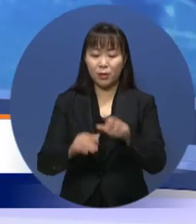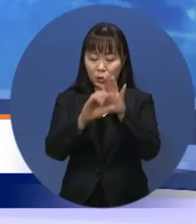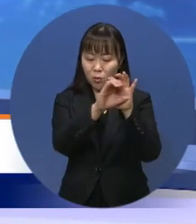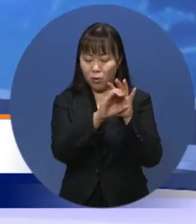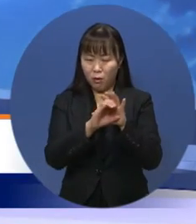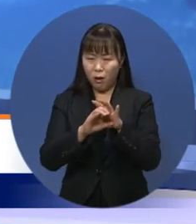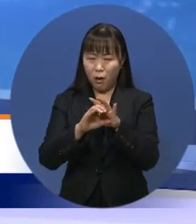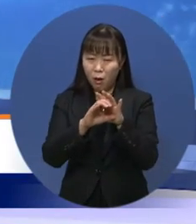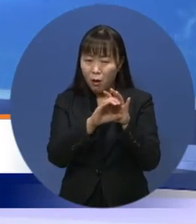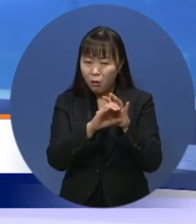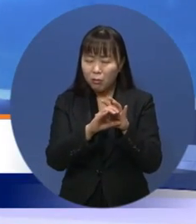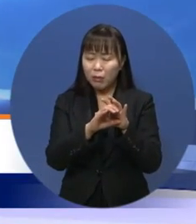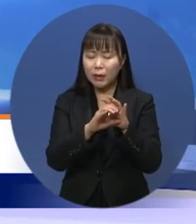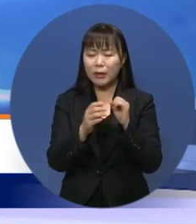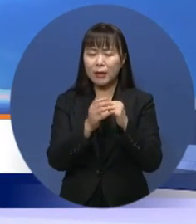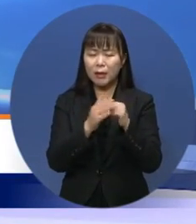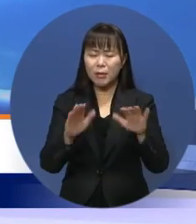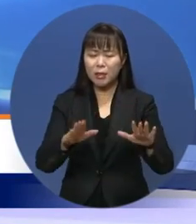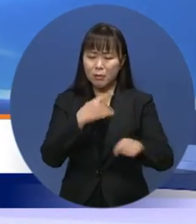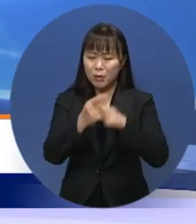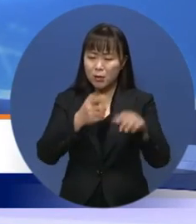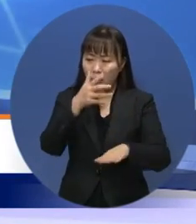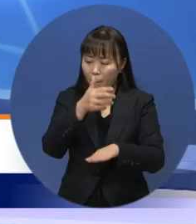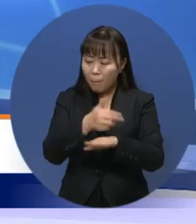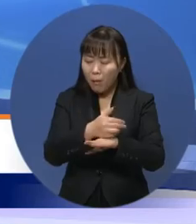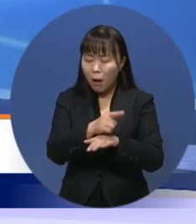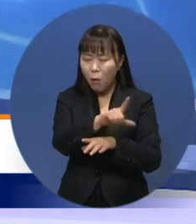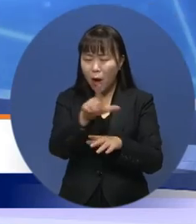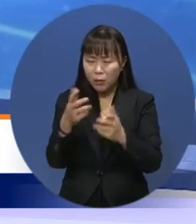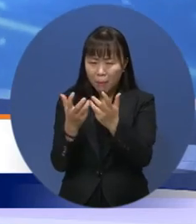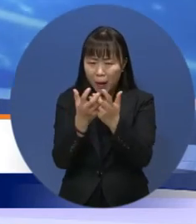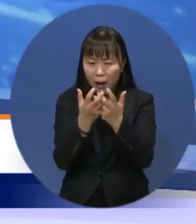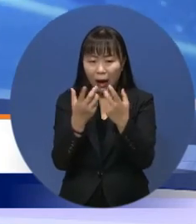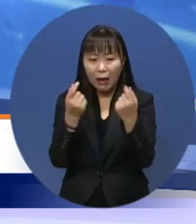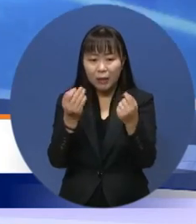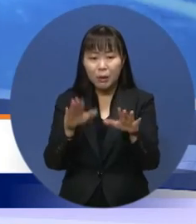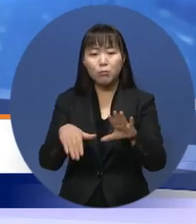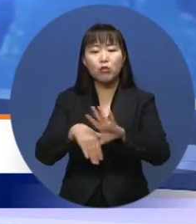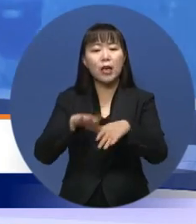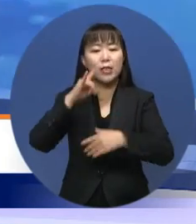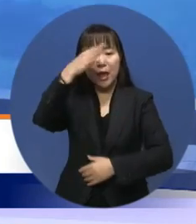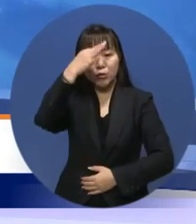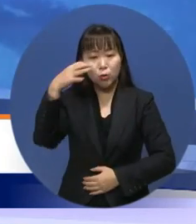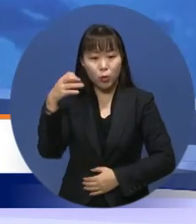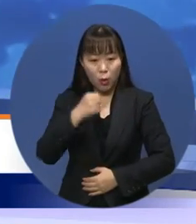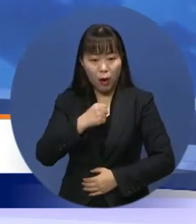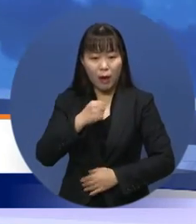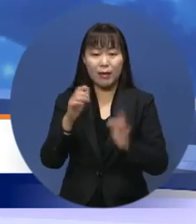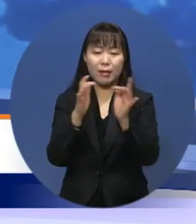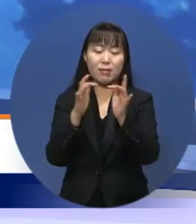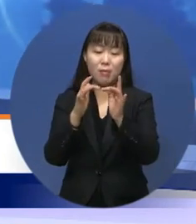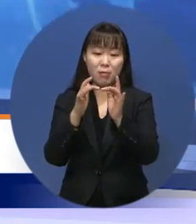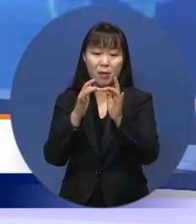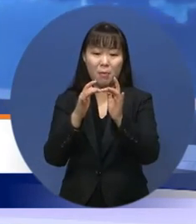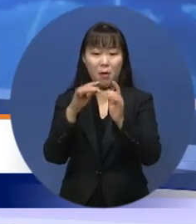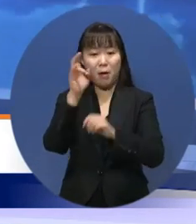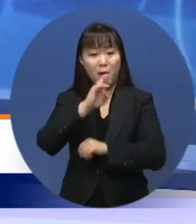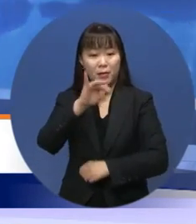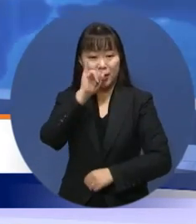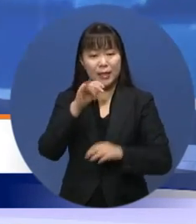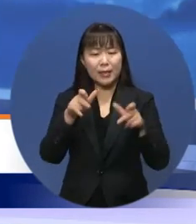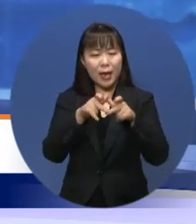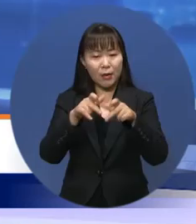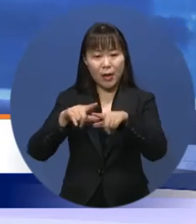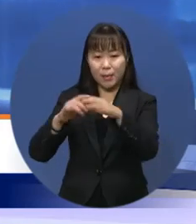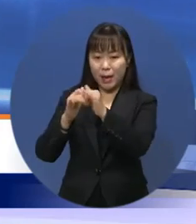코로나19로 얼어붙은 연말이지만 지친 일상 속 문화예술을 통해 힐링하는 비대면 콘서트가 열렸습니다.